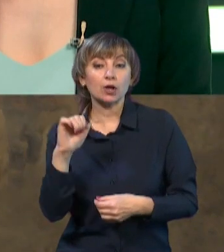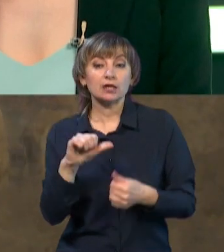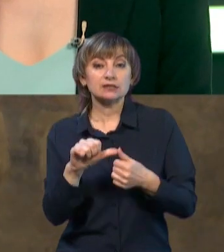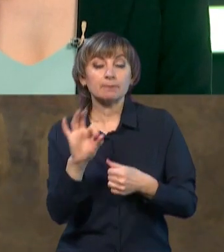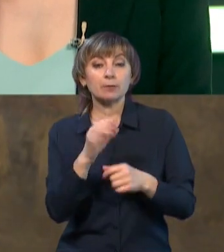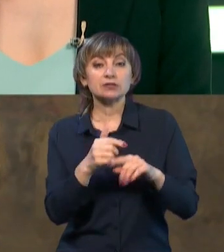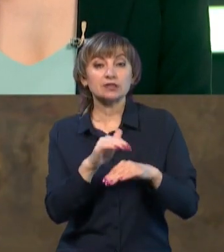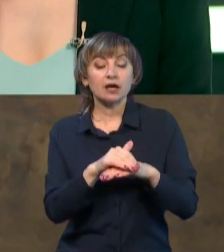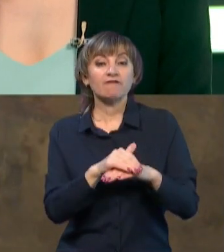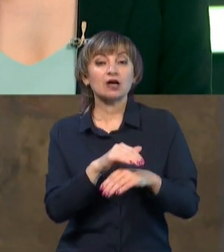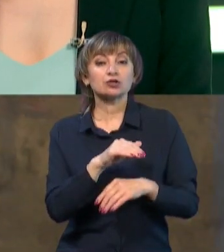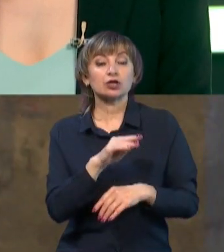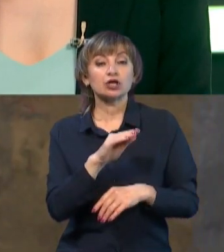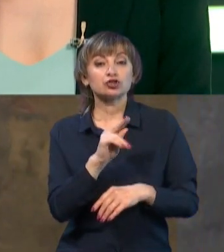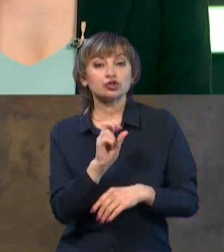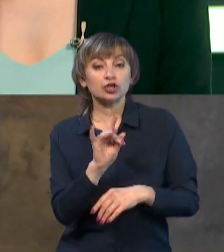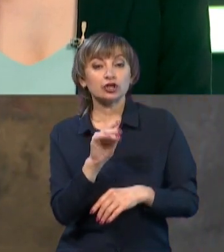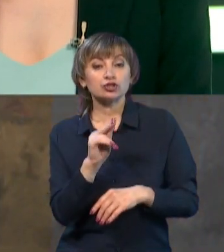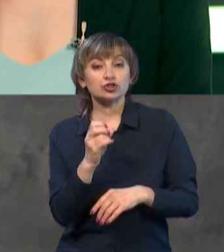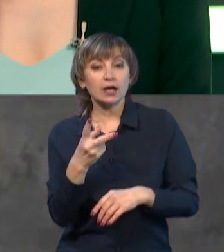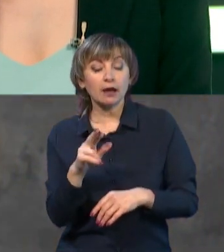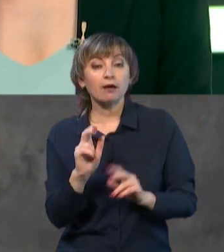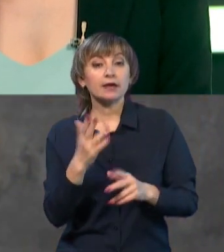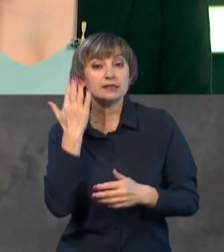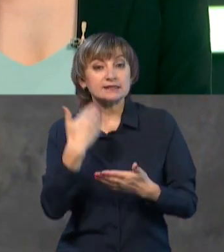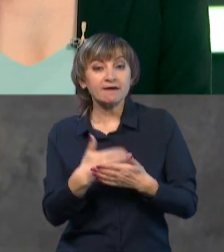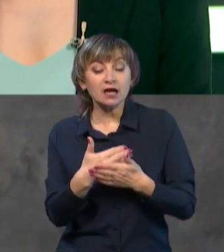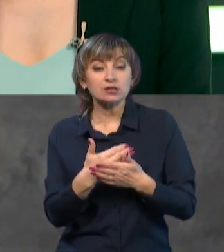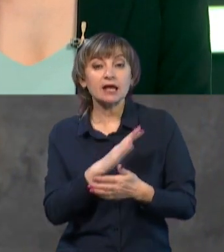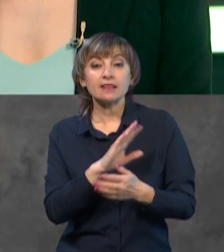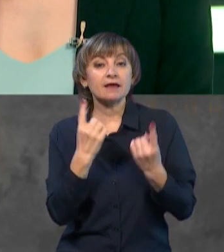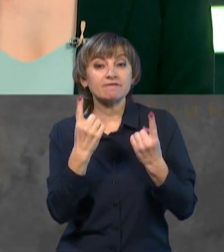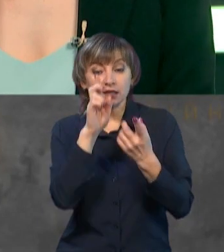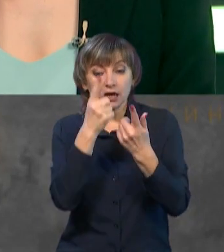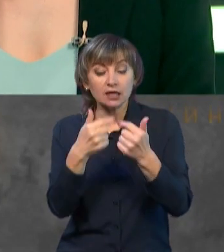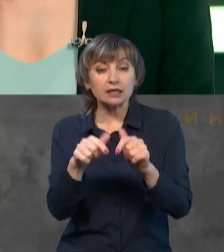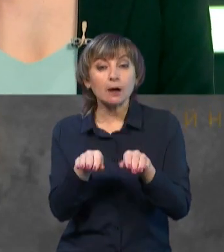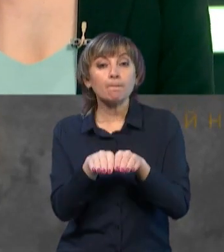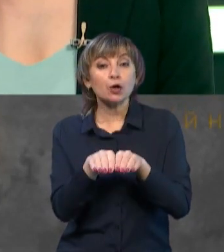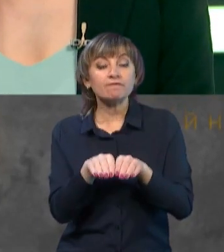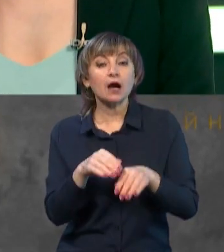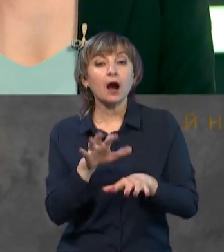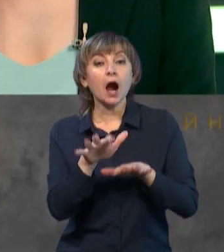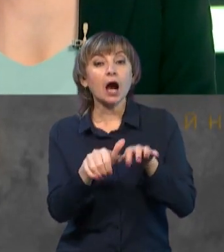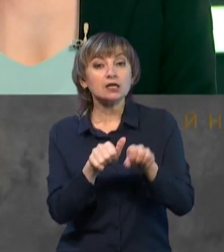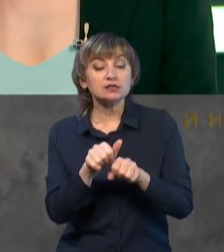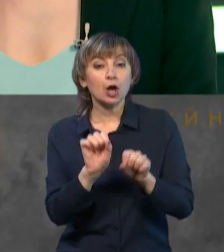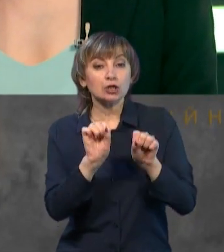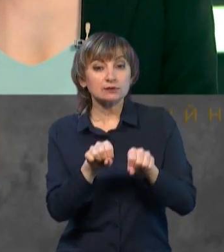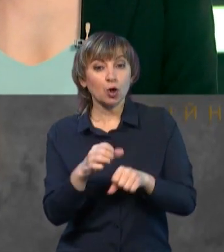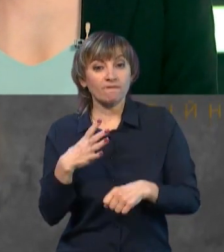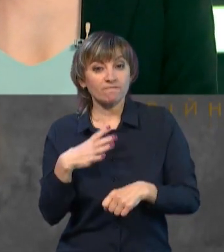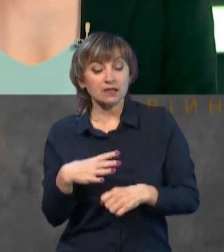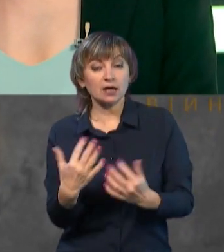це «Фактор Черчилля», про те, як, здавалось би, невелика країна порівняно з агресором змогла